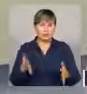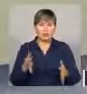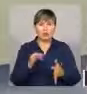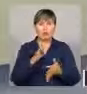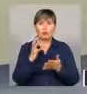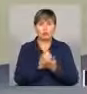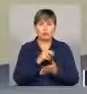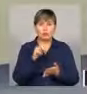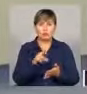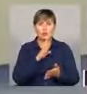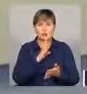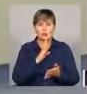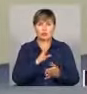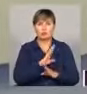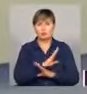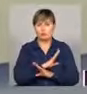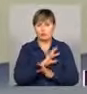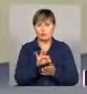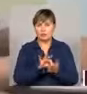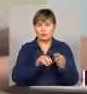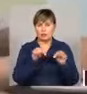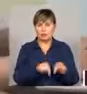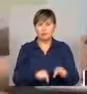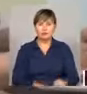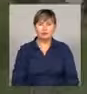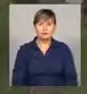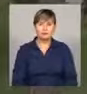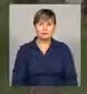результате ЧП девочка скончалась на месте.